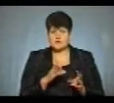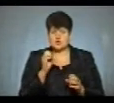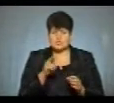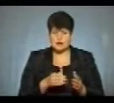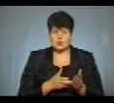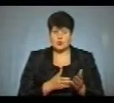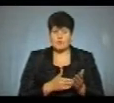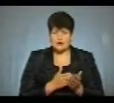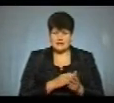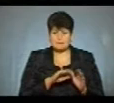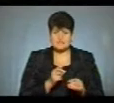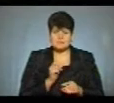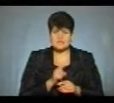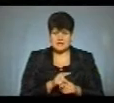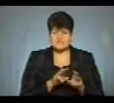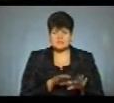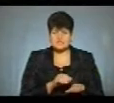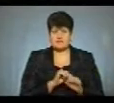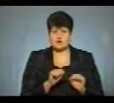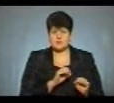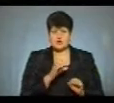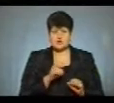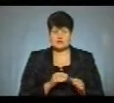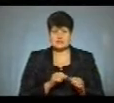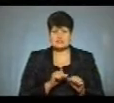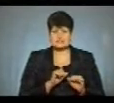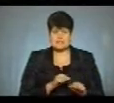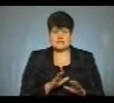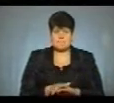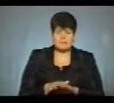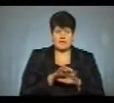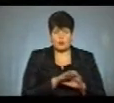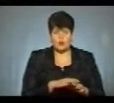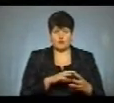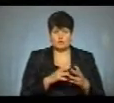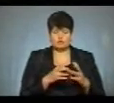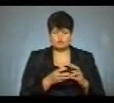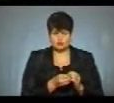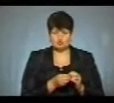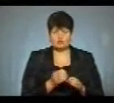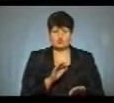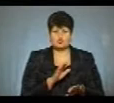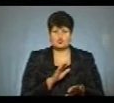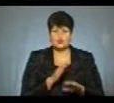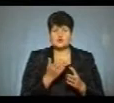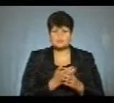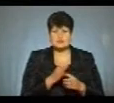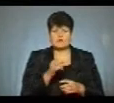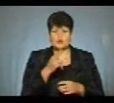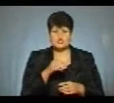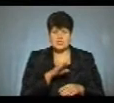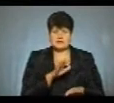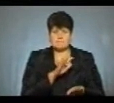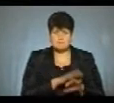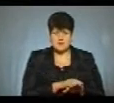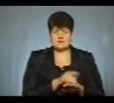після призначення місцевого управління соціального захисту перераховує суму субсидій на рахунок Ощадбанк, і Ощадбанк на